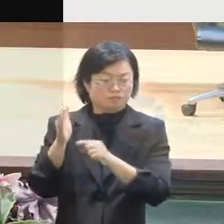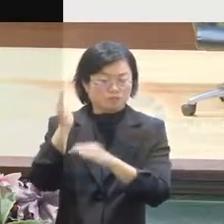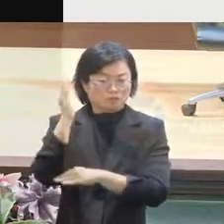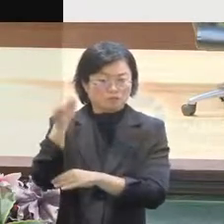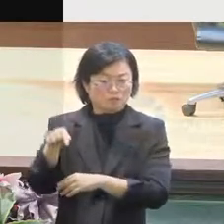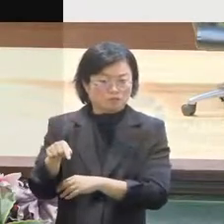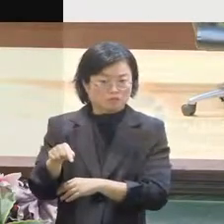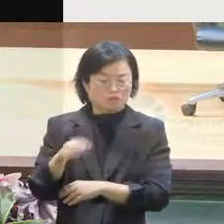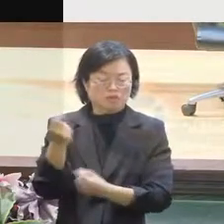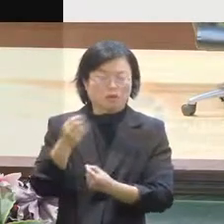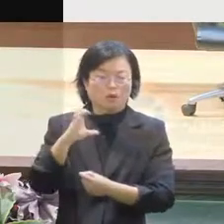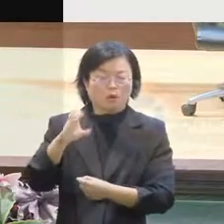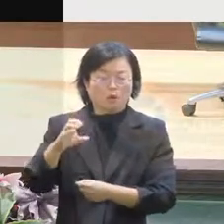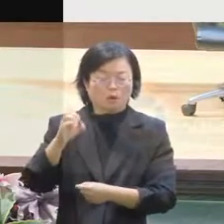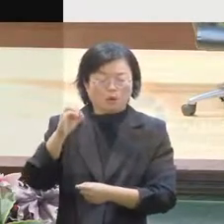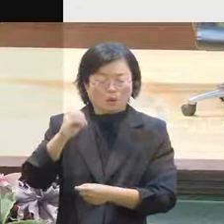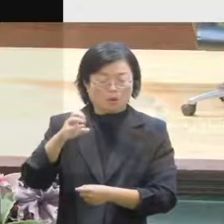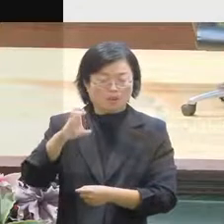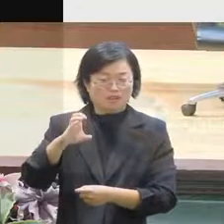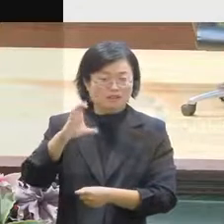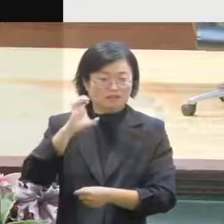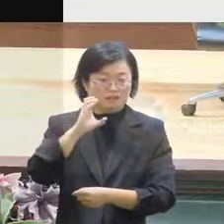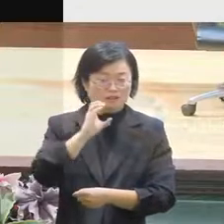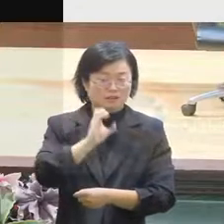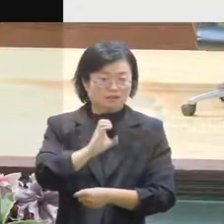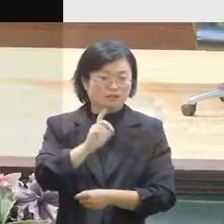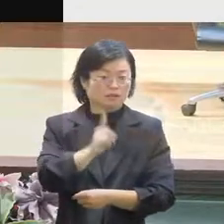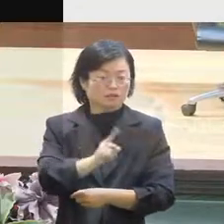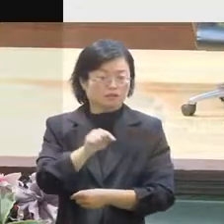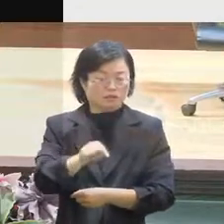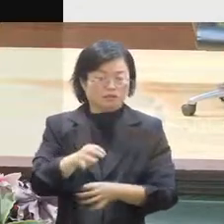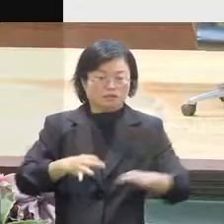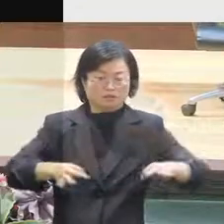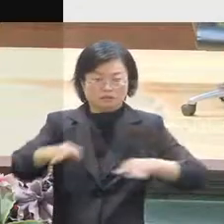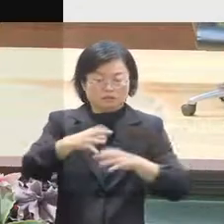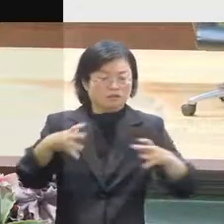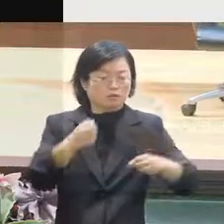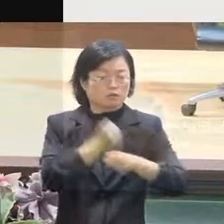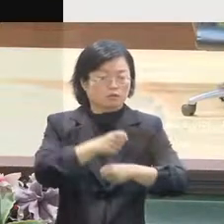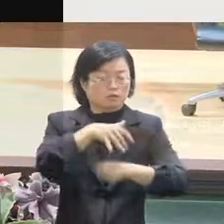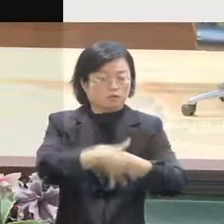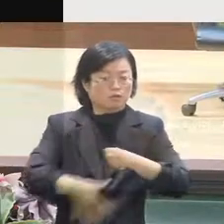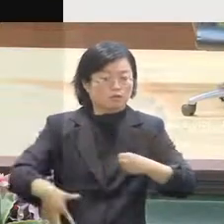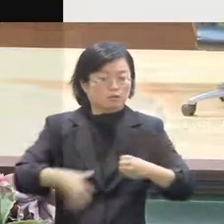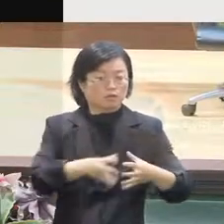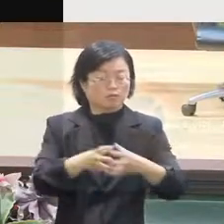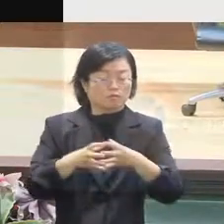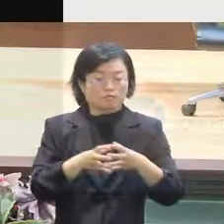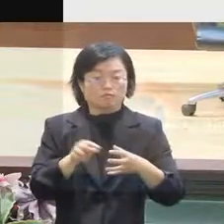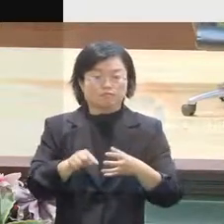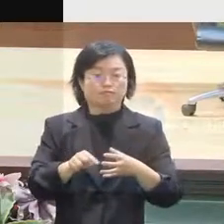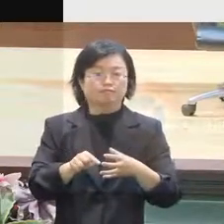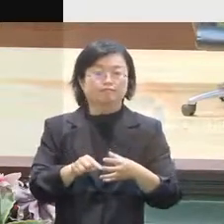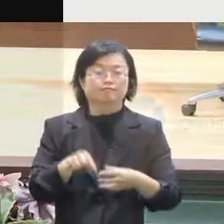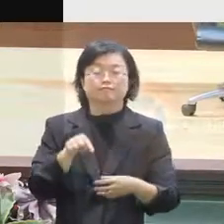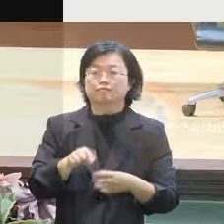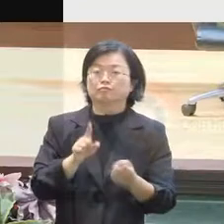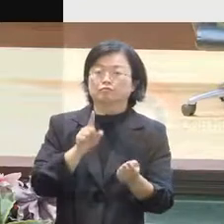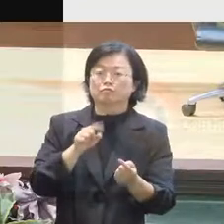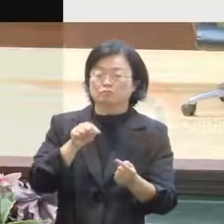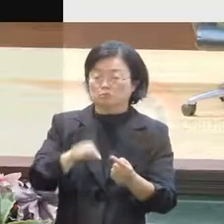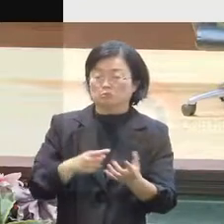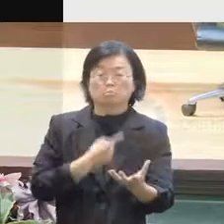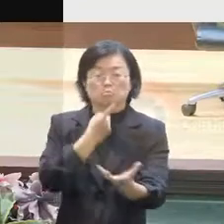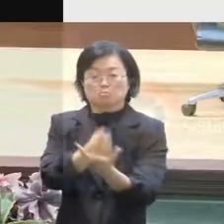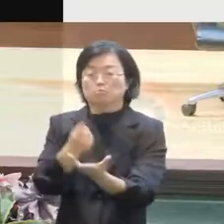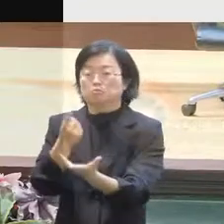像 OECD 经济合作及发展组织也对这方面有很多的参与，也制定了他